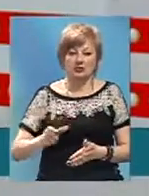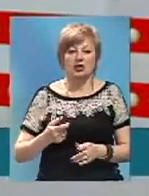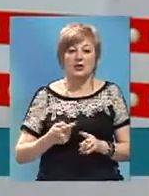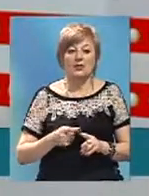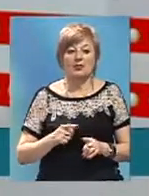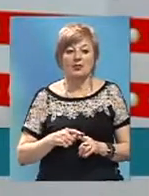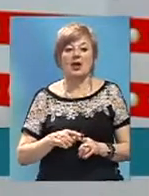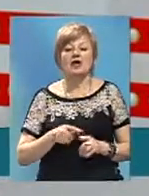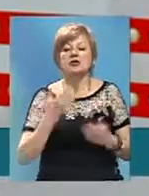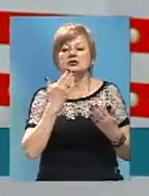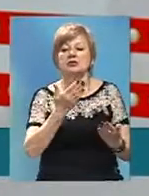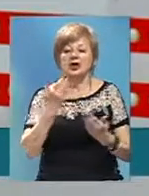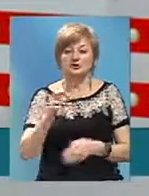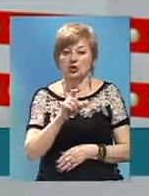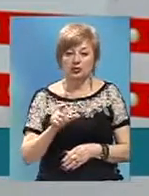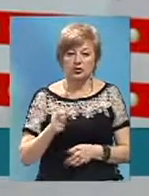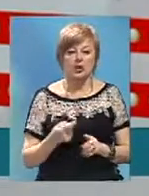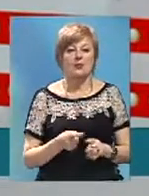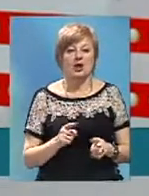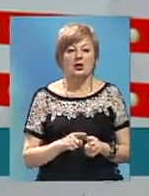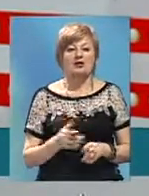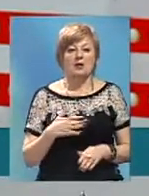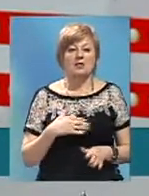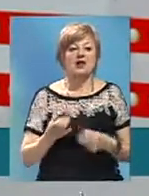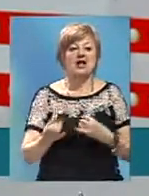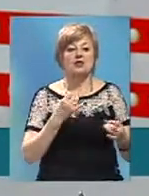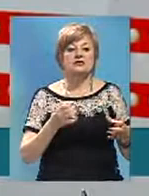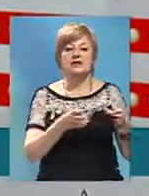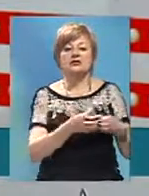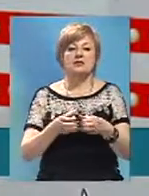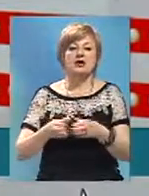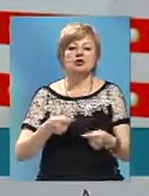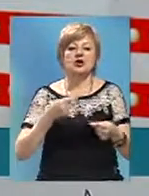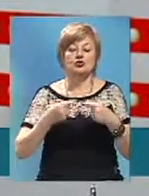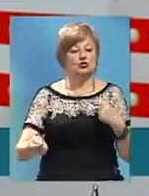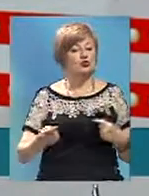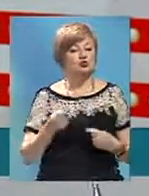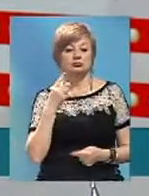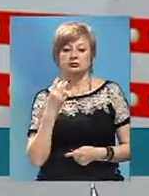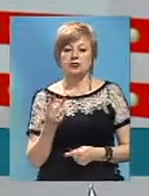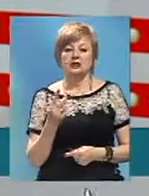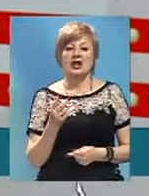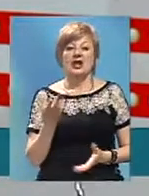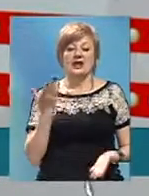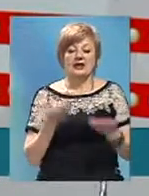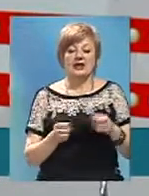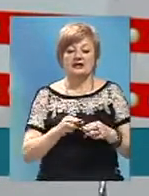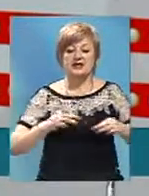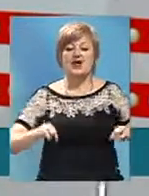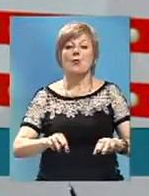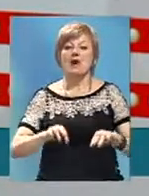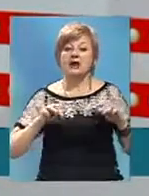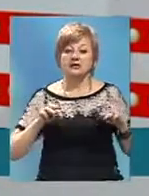людей по всій Україні запитали. І тому зараз ми розмовляємо з партіями зовсім з іншої позиції. Коли ми в парламент Парубію і